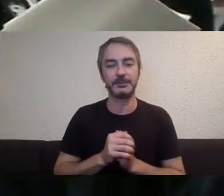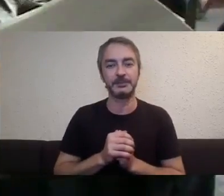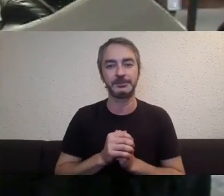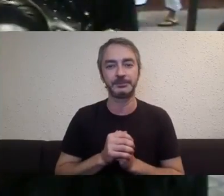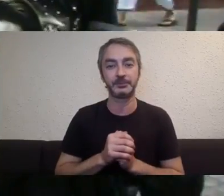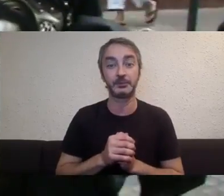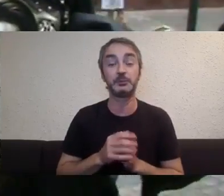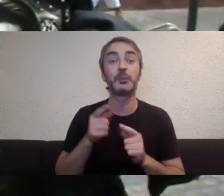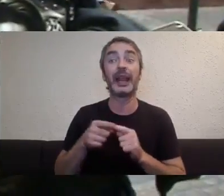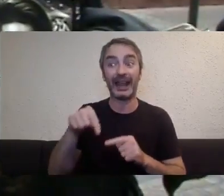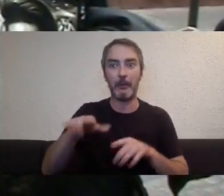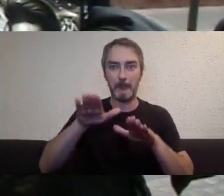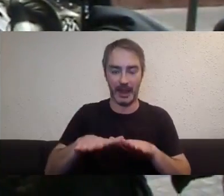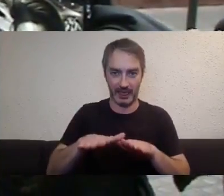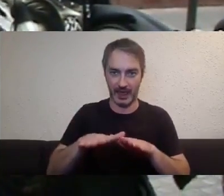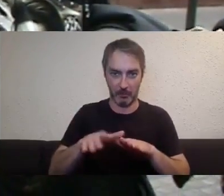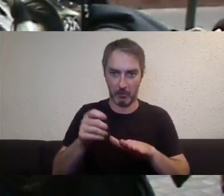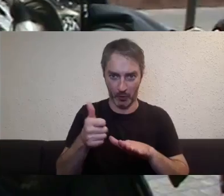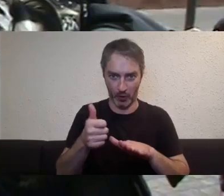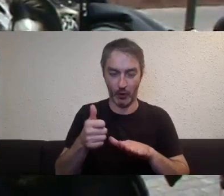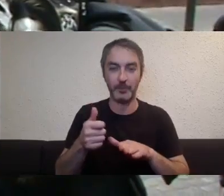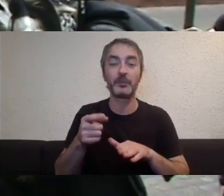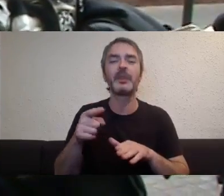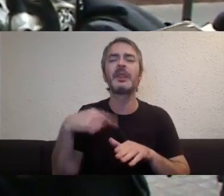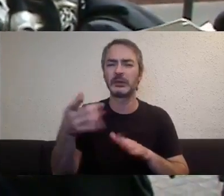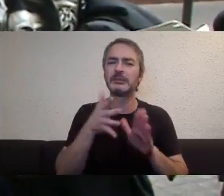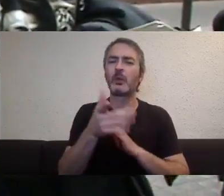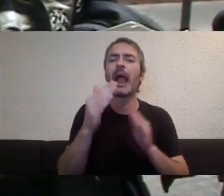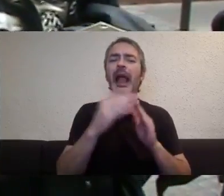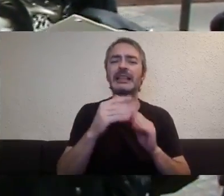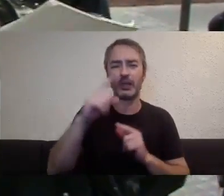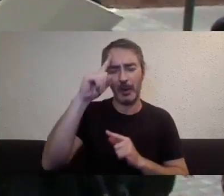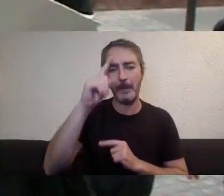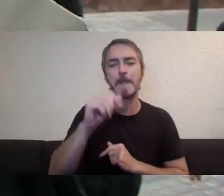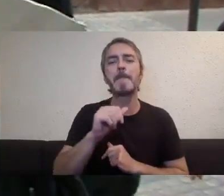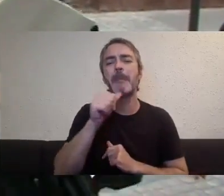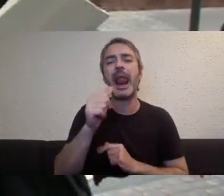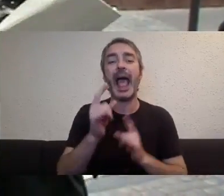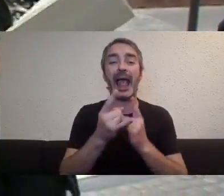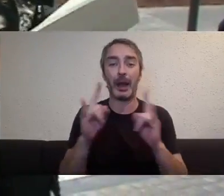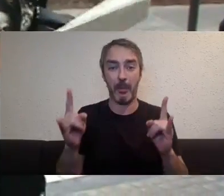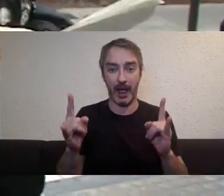farem, que després comentarem el cas d'una casa anomenada Malaherba, que